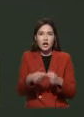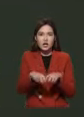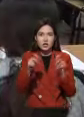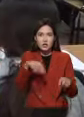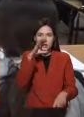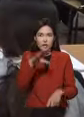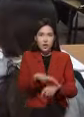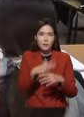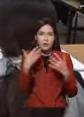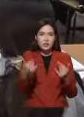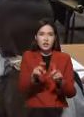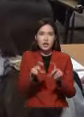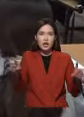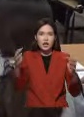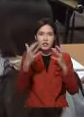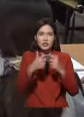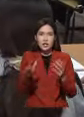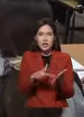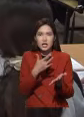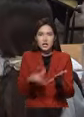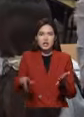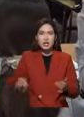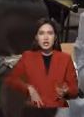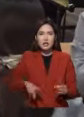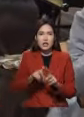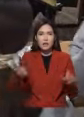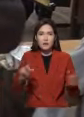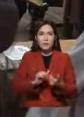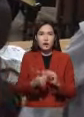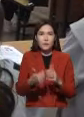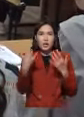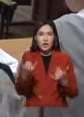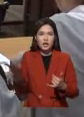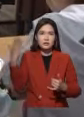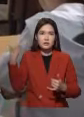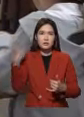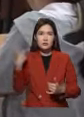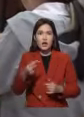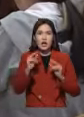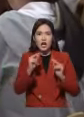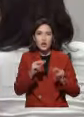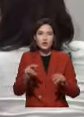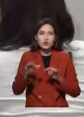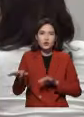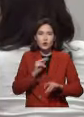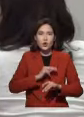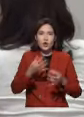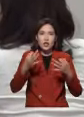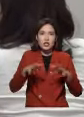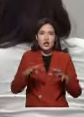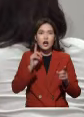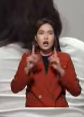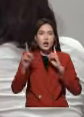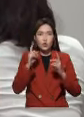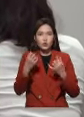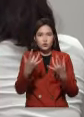анықталған. Қазір даулы мектептің есепшісі де мектеп директоры да ауысқан. Ал қазіргі басшысы іс әділ жүргізілу үшін тәуелсіз аудитке жүгінгенін